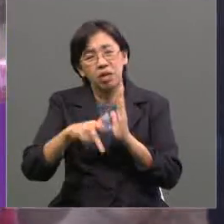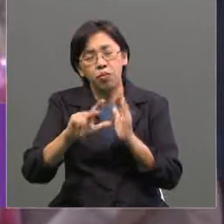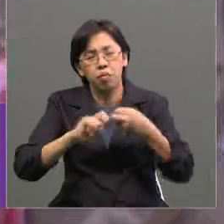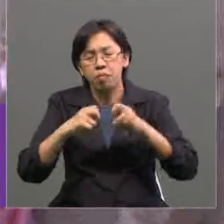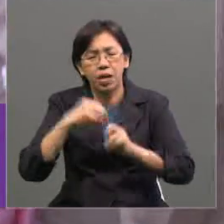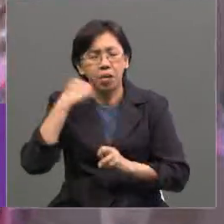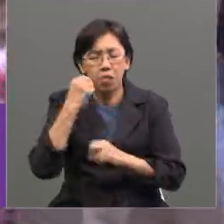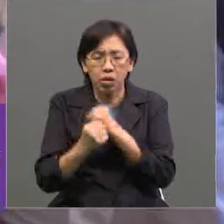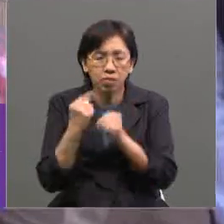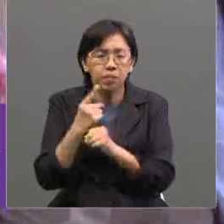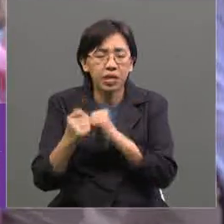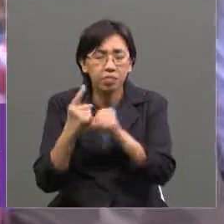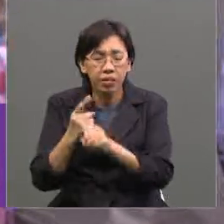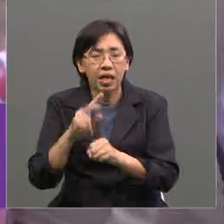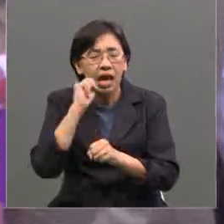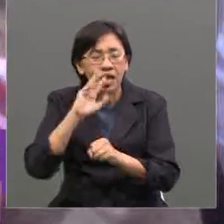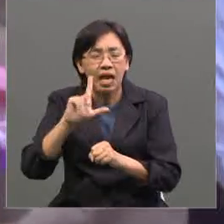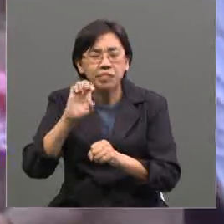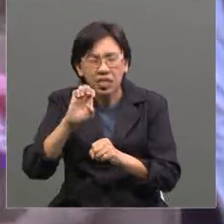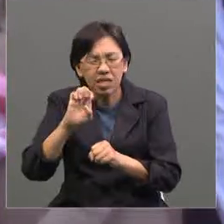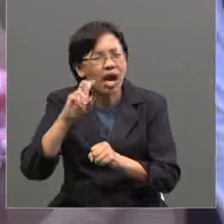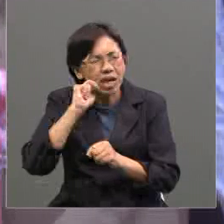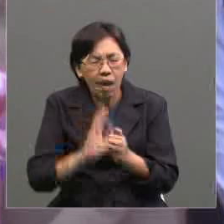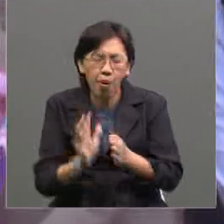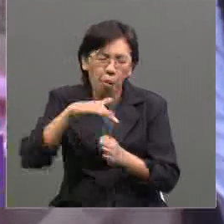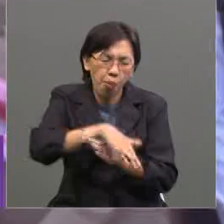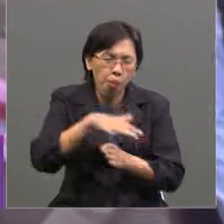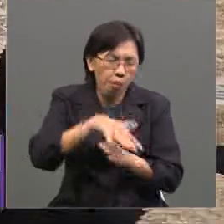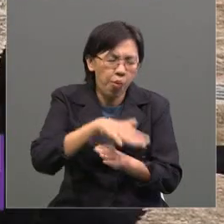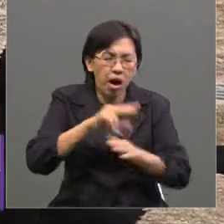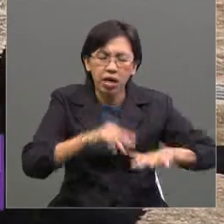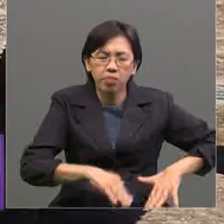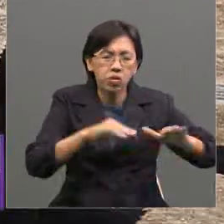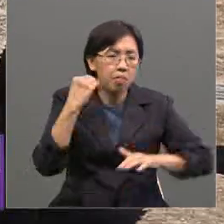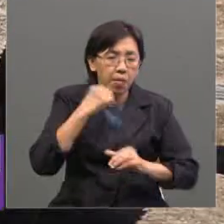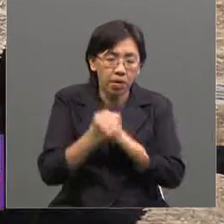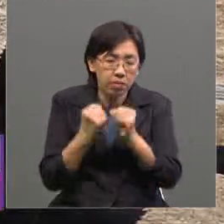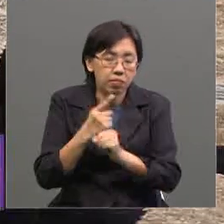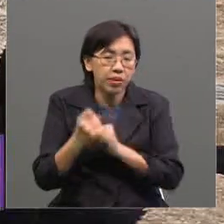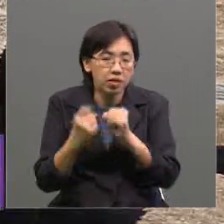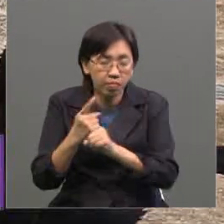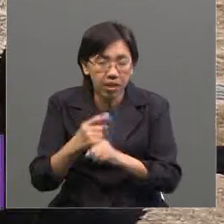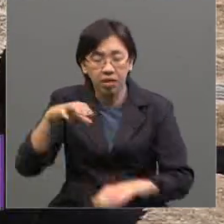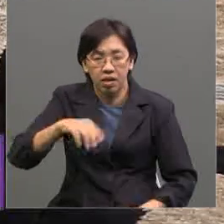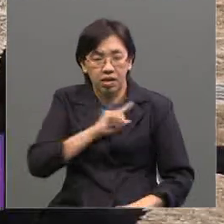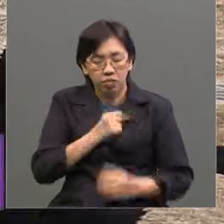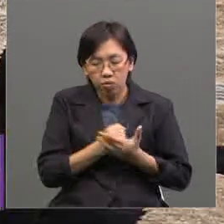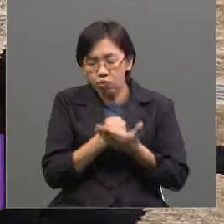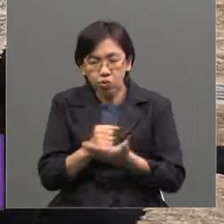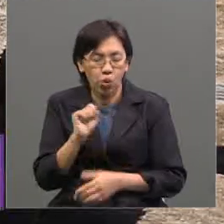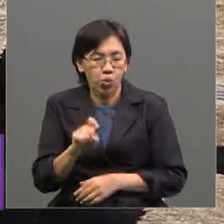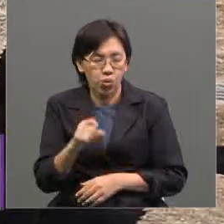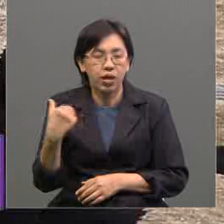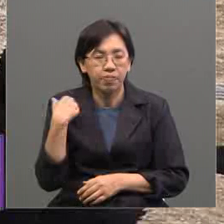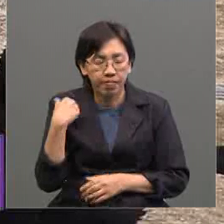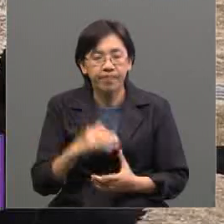ครับมีความเดือดร้อนจากลำน้ำชีเอ่อล้นมาท่วมเป็นประจำทุกปีซึ่งตอนนี้หน่วยงานที่เกี่ยวข้องเนี่ยเร่งช่วยเหลือในเบื้องต้น